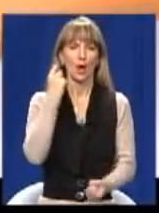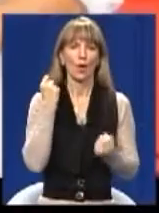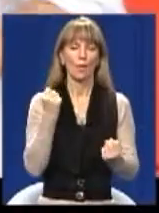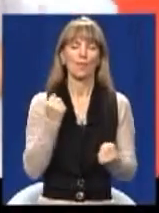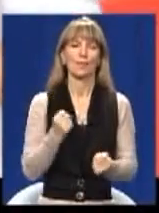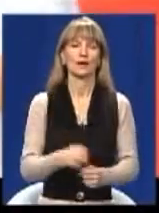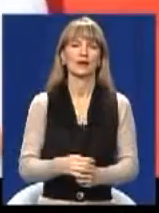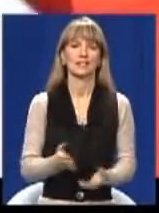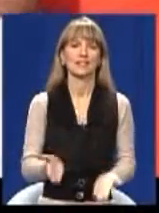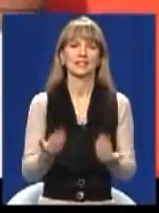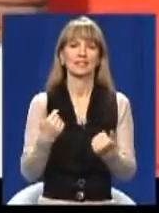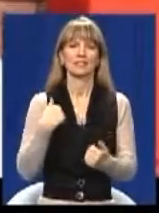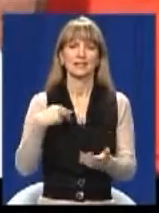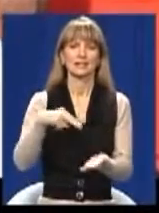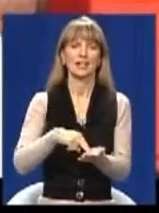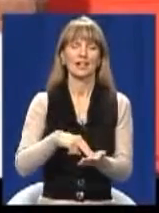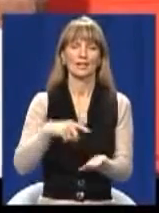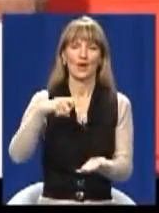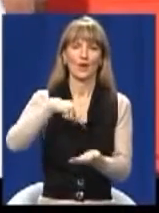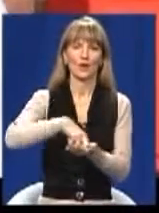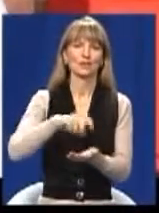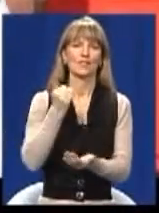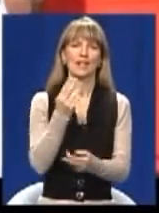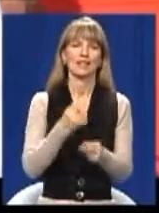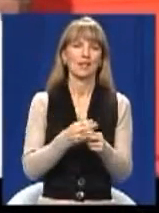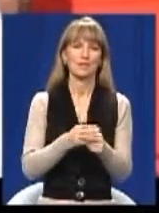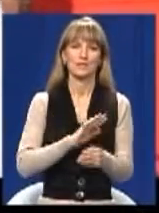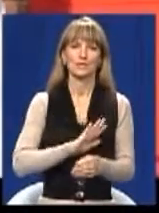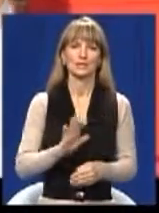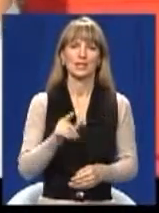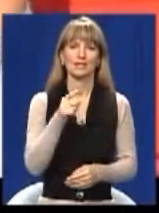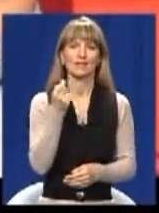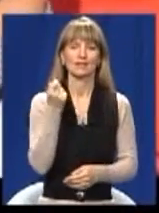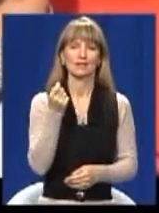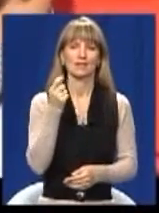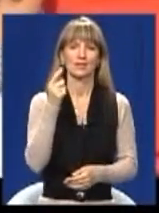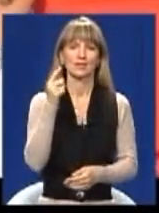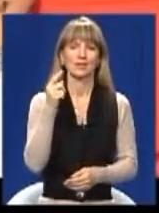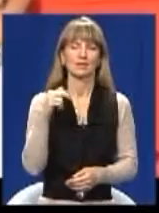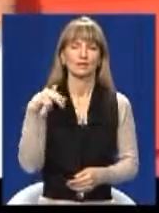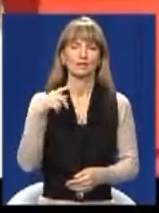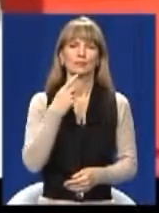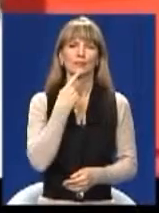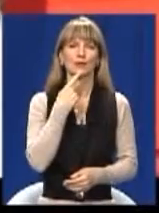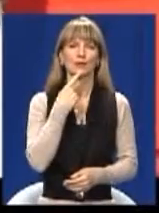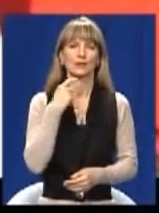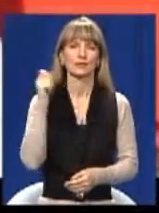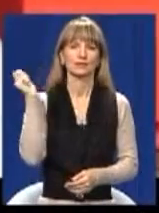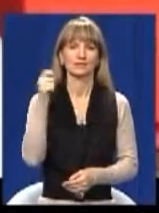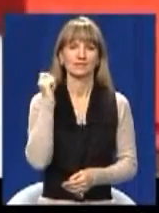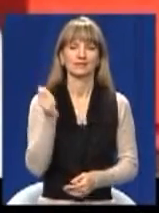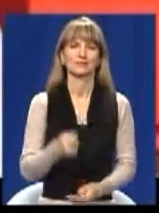вставайте. Я отак от стану на коліна, щоб вам не заважати, а ви трошки підходьте от сюди, спробуйте.